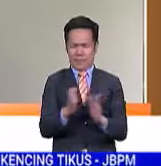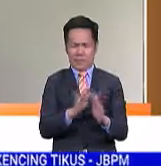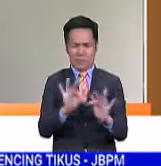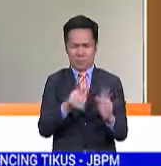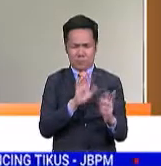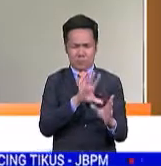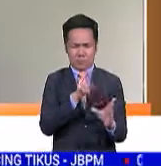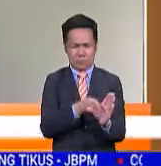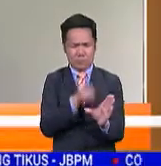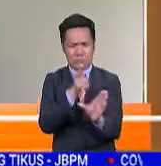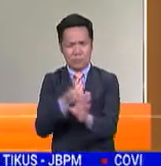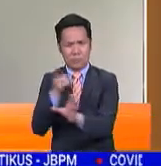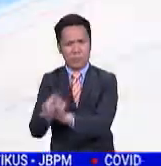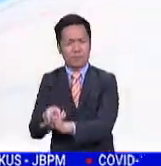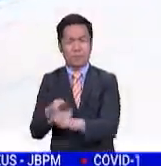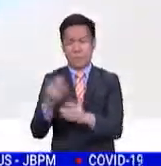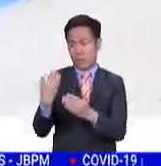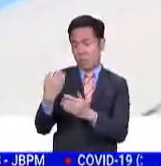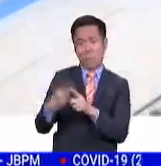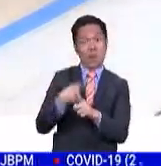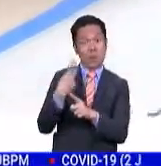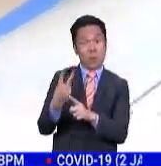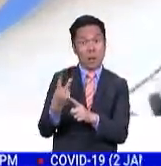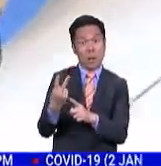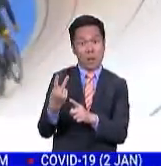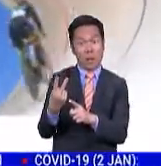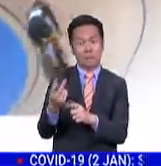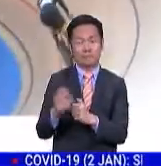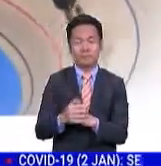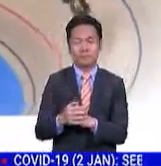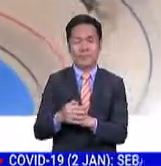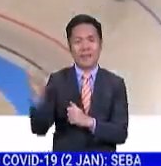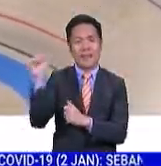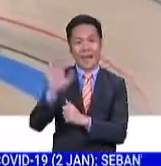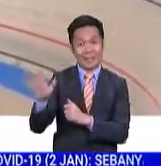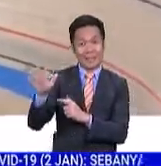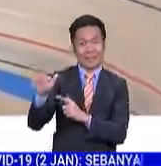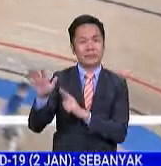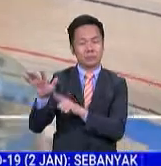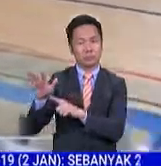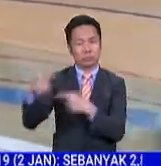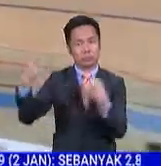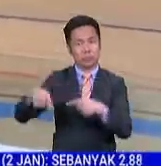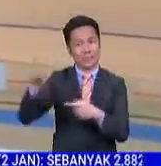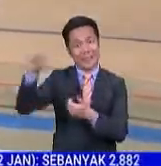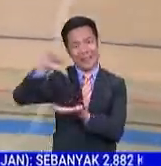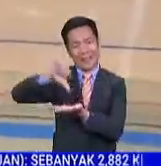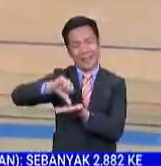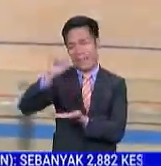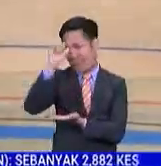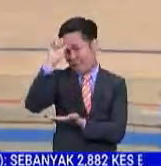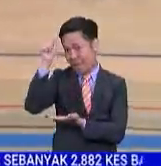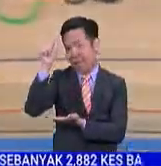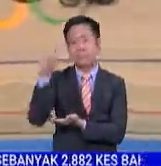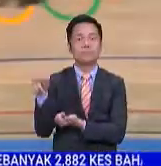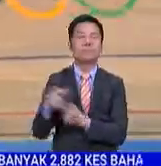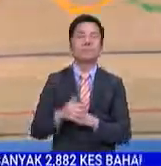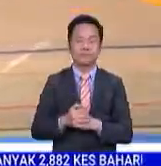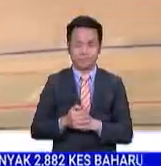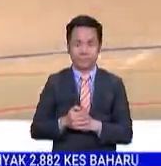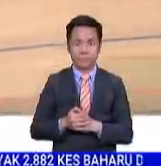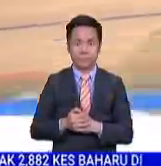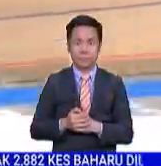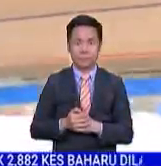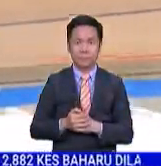Next month juga, bulan 2 saya ada ASEAN Championship dekat India. So,